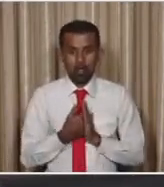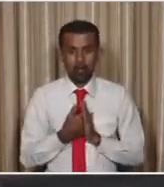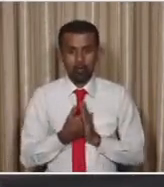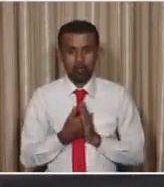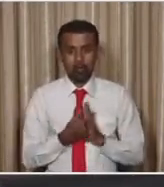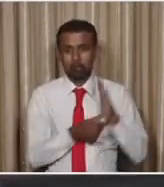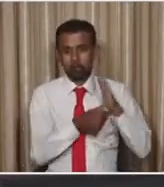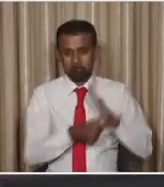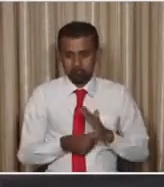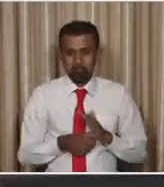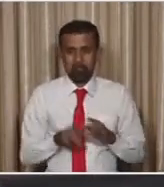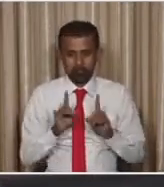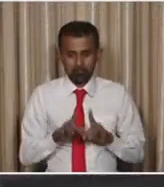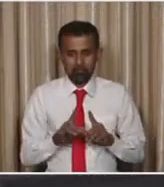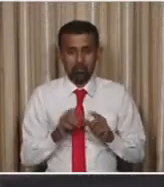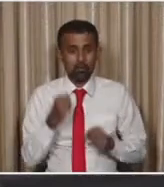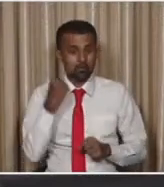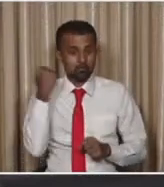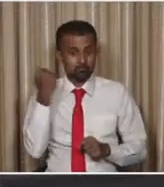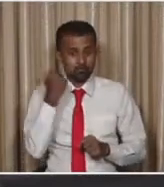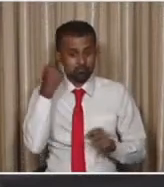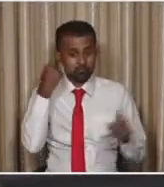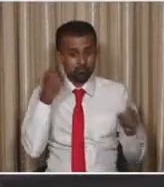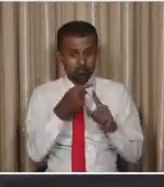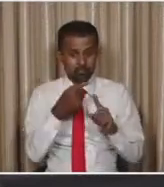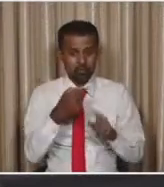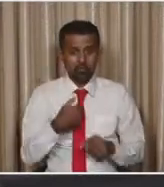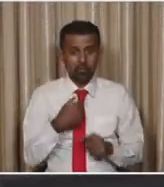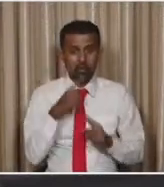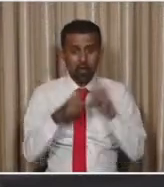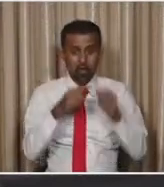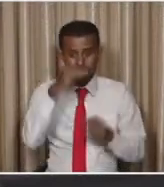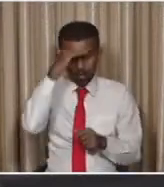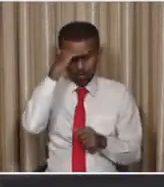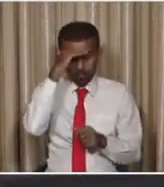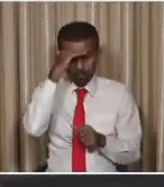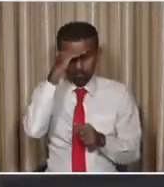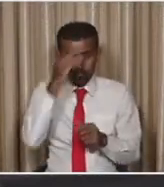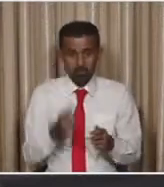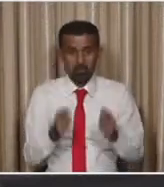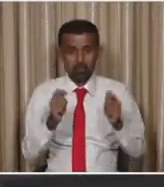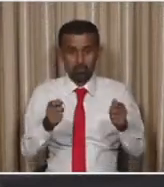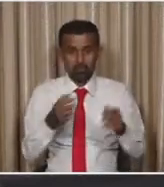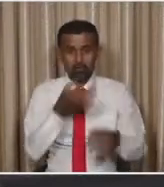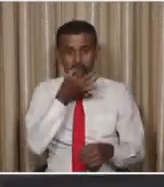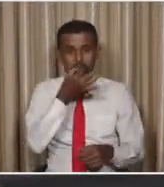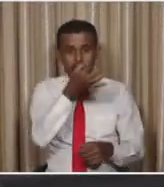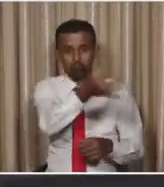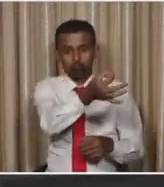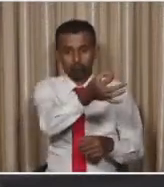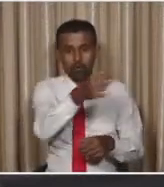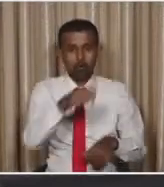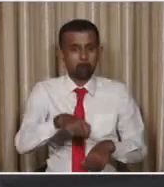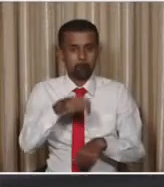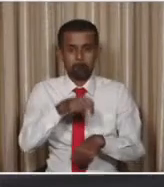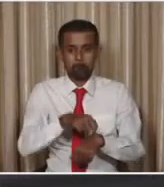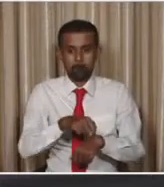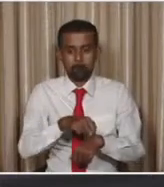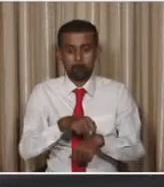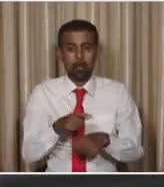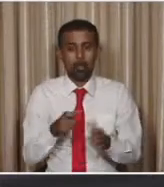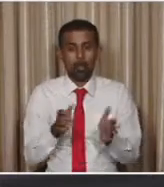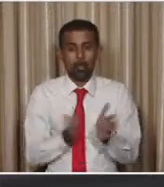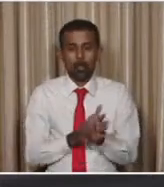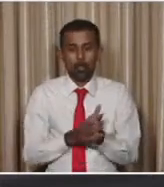hani wena vidihata karapu kathawa pilibandawa mama kathanayakatumata idiripat karapu paminilla me wenakanwat